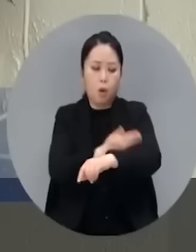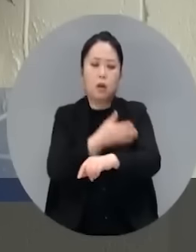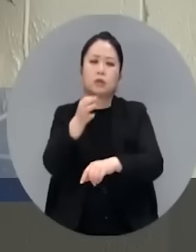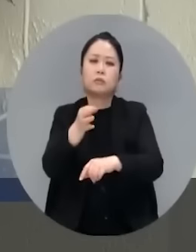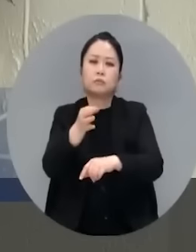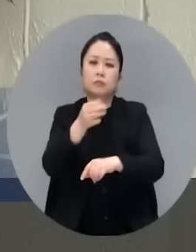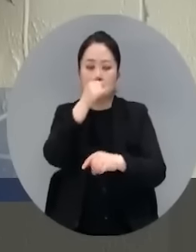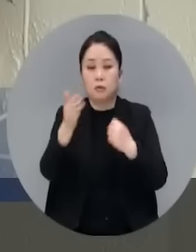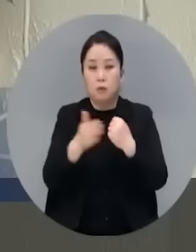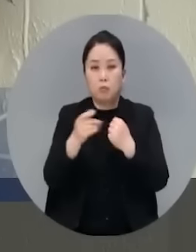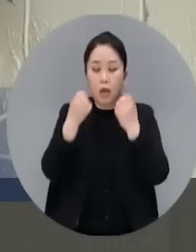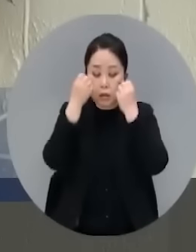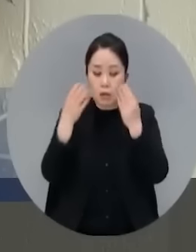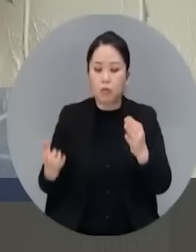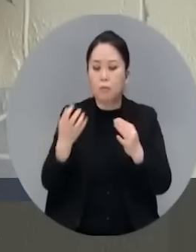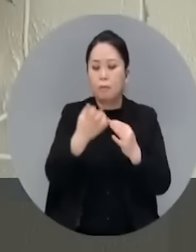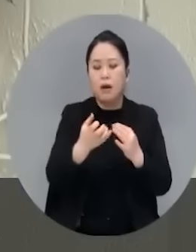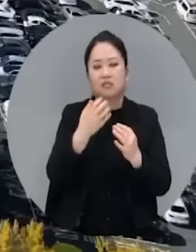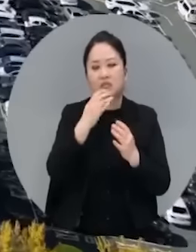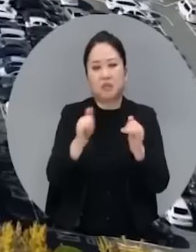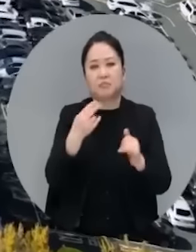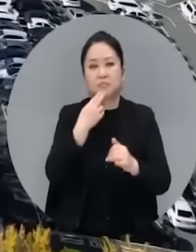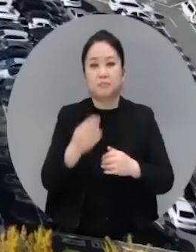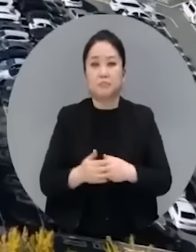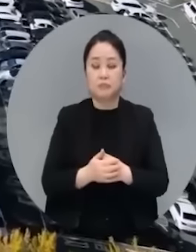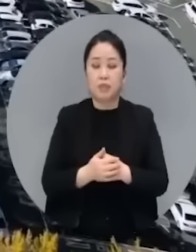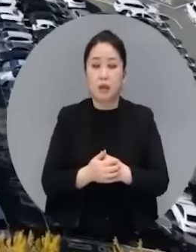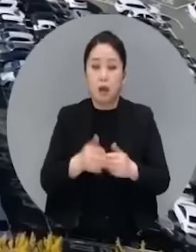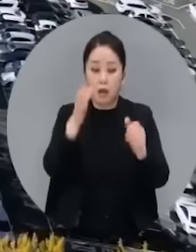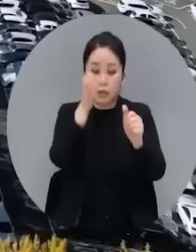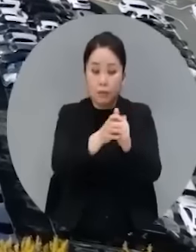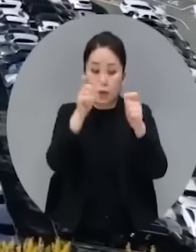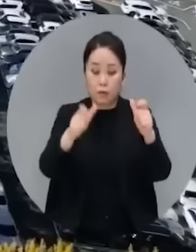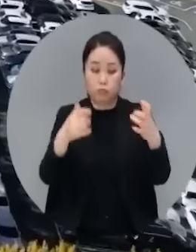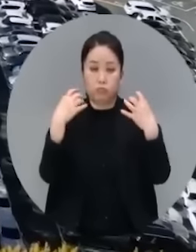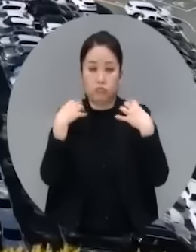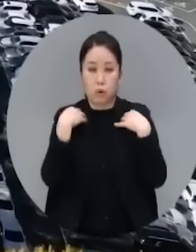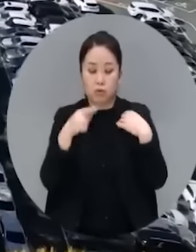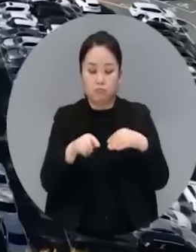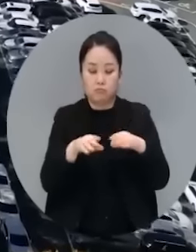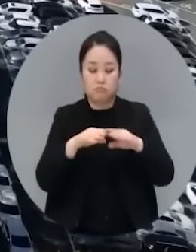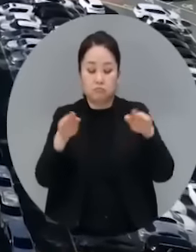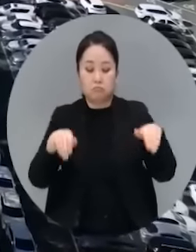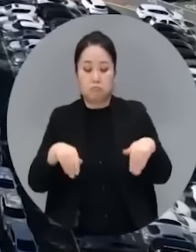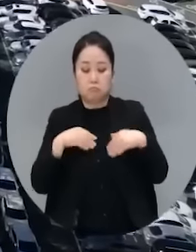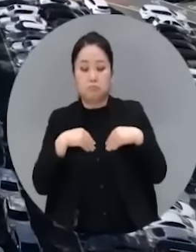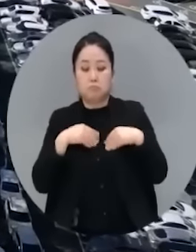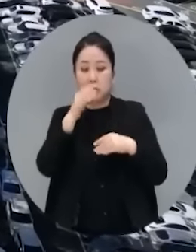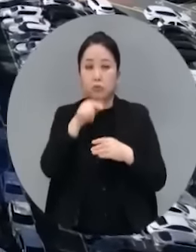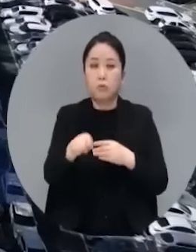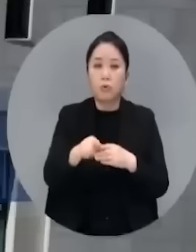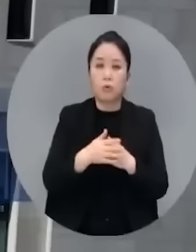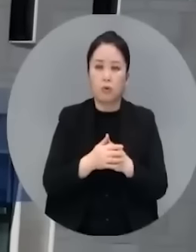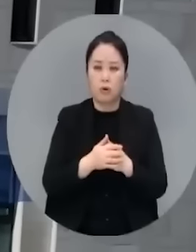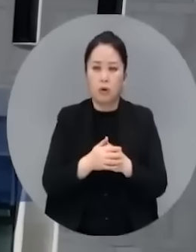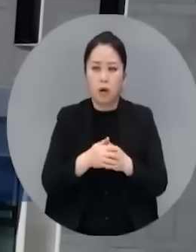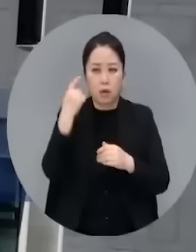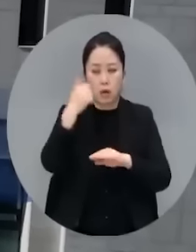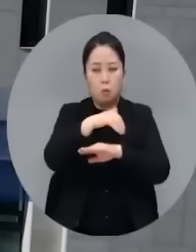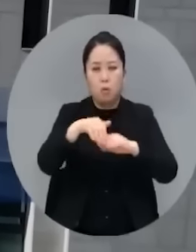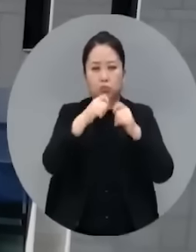있으니까 새로운 임차인을 못 찾고 있는 거지. 관할 구청은 손을 놓고 있습니다. 계획이 구체적으로는